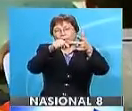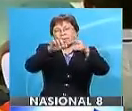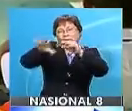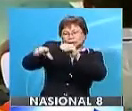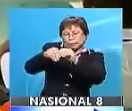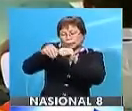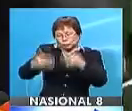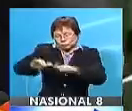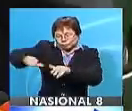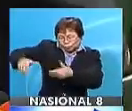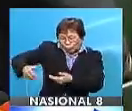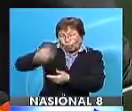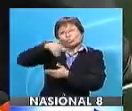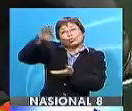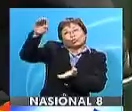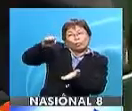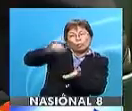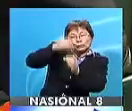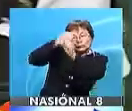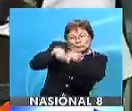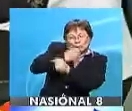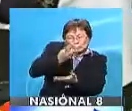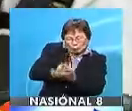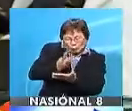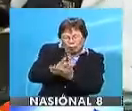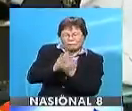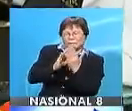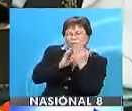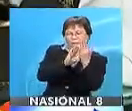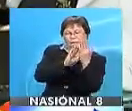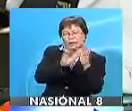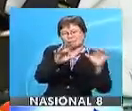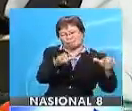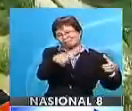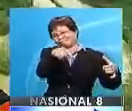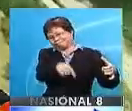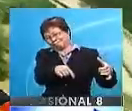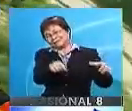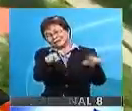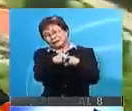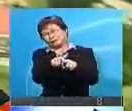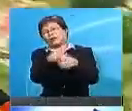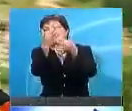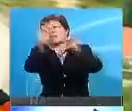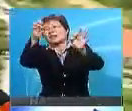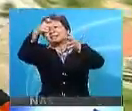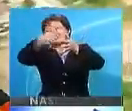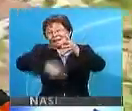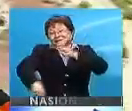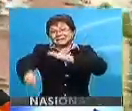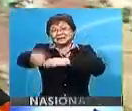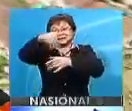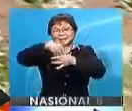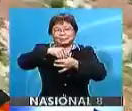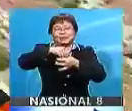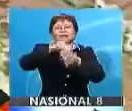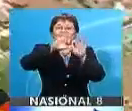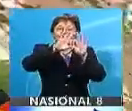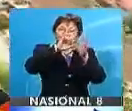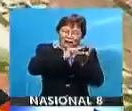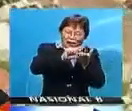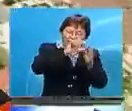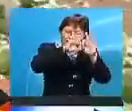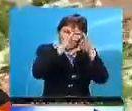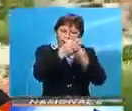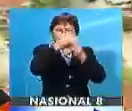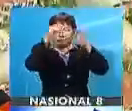diperkenalkan bagi mengurangkan cabaran kewangan yang dihadapi golongan tersebut seperti pelepasan Cukai dalam aspek pendapatan isi rumah dan